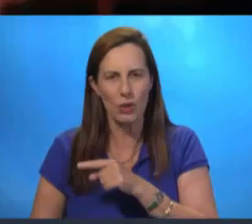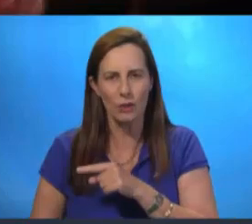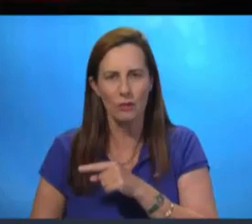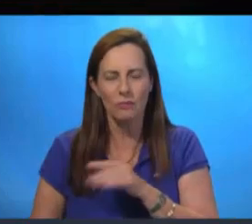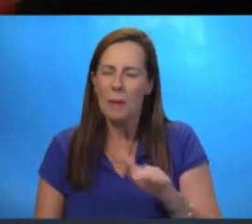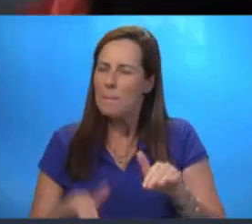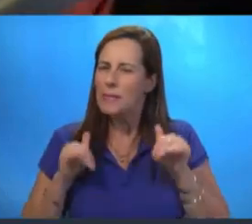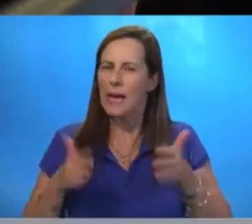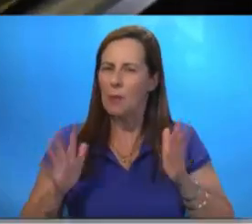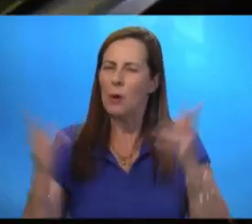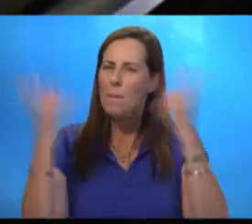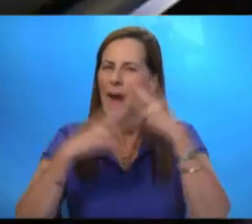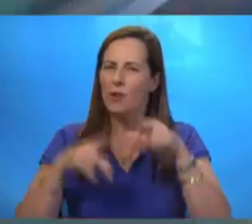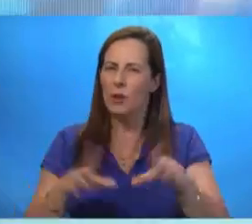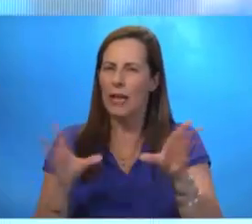מאוד מההבנות הללו.